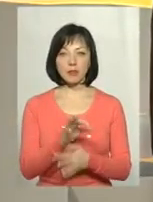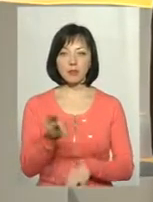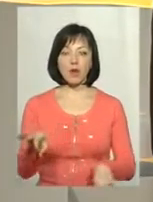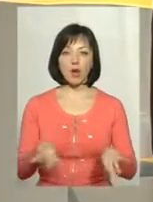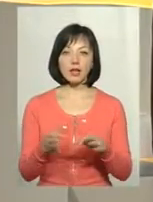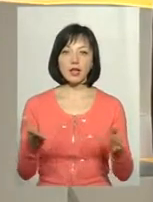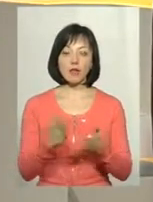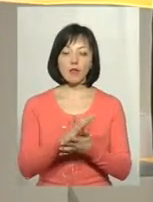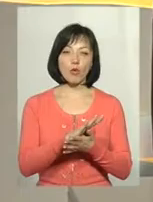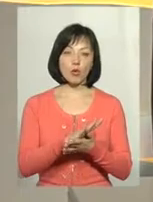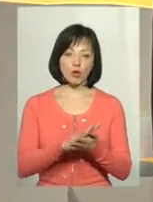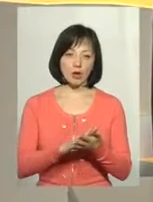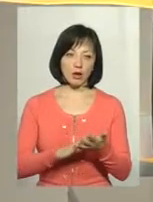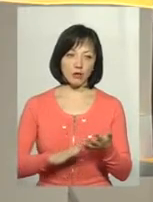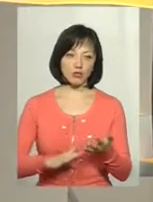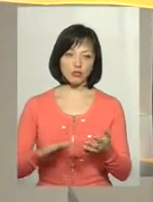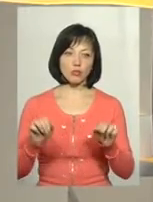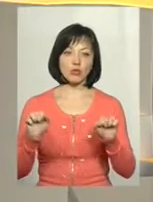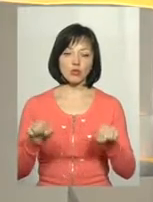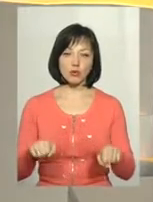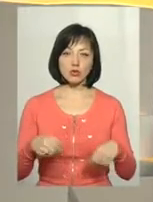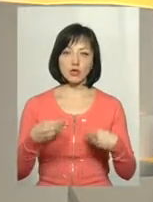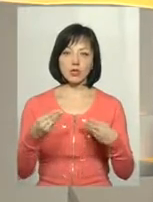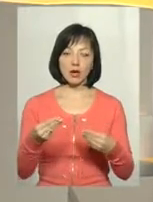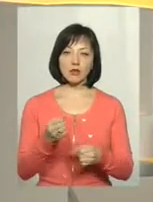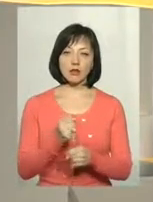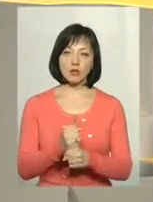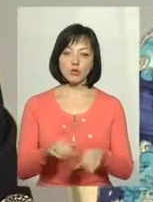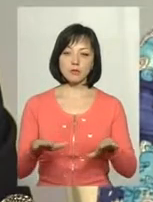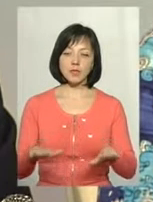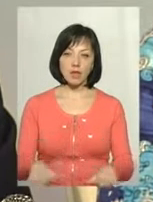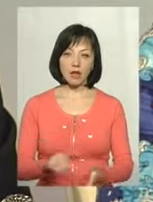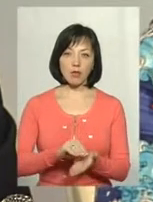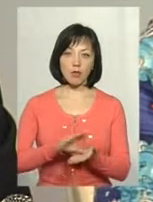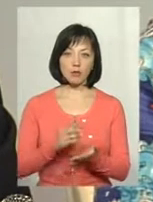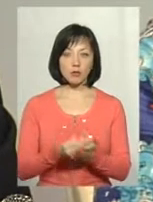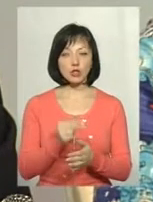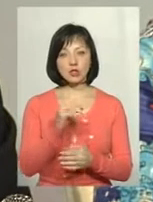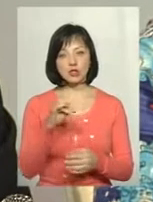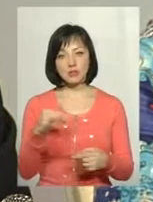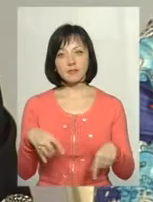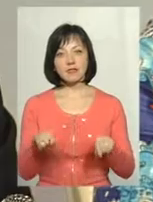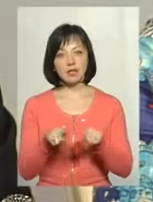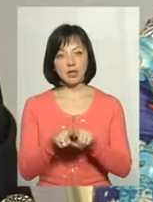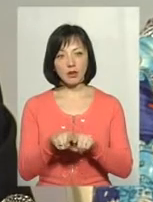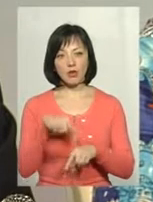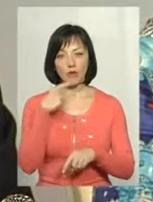які в подальшому можуть дати ті робочі місця, наповнення бюджетів? Чи все-таки ми говоримо